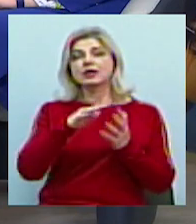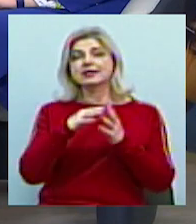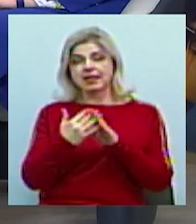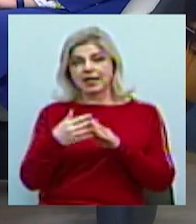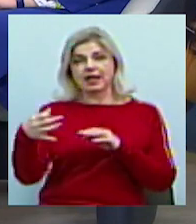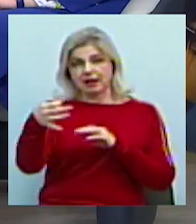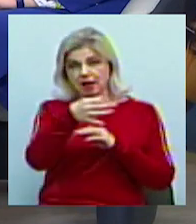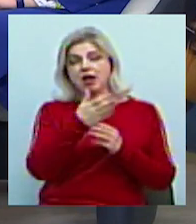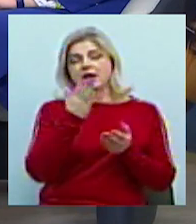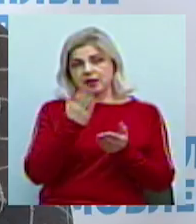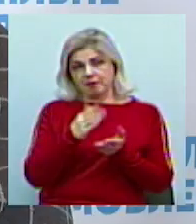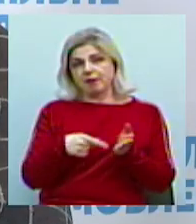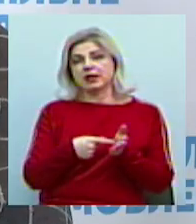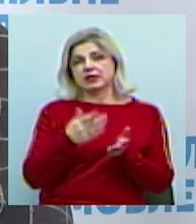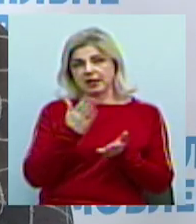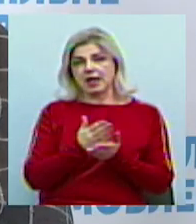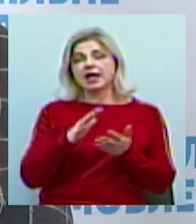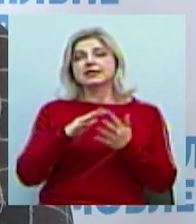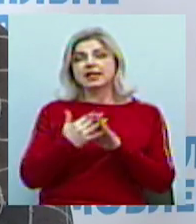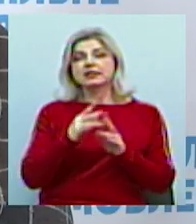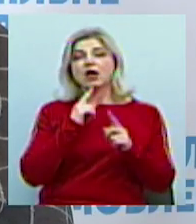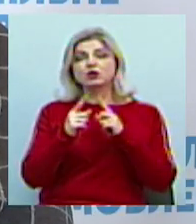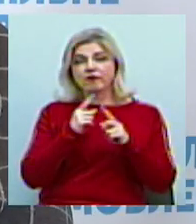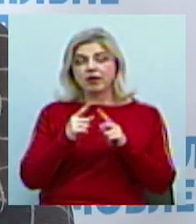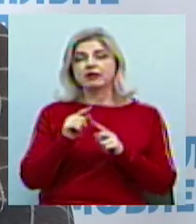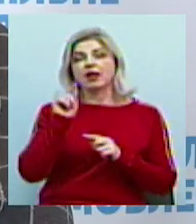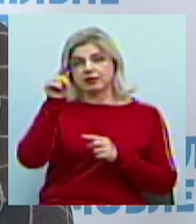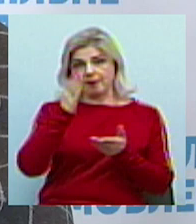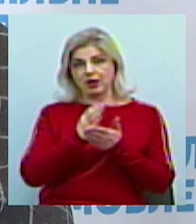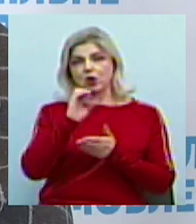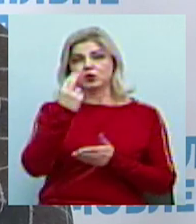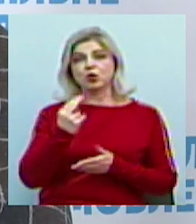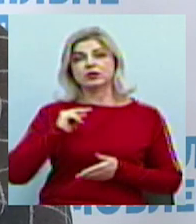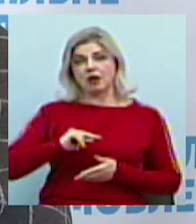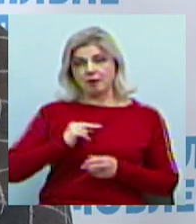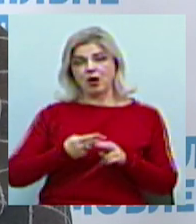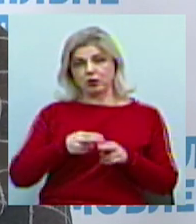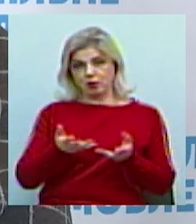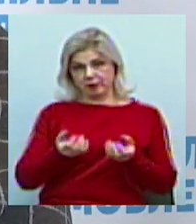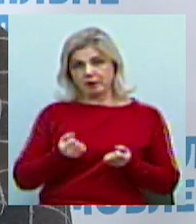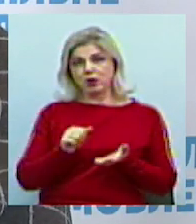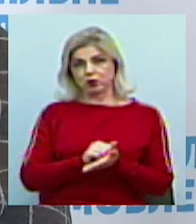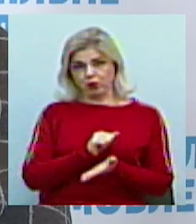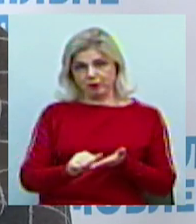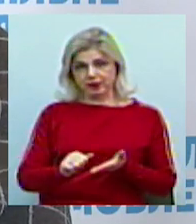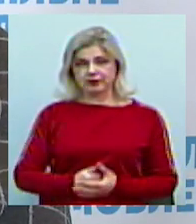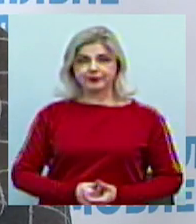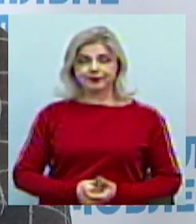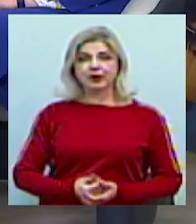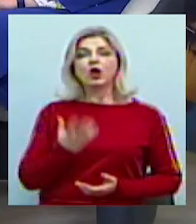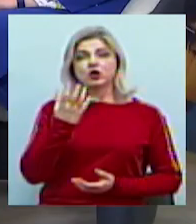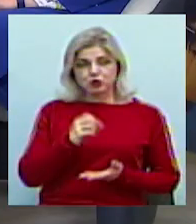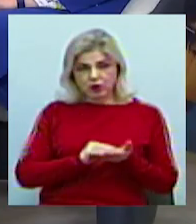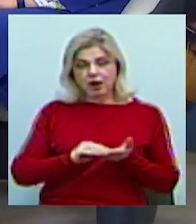селищі, місті, при сільських селищних радах в нас є соціальні працівники, які приймають документи. І давайте ще раз